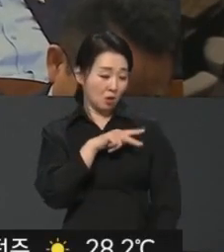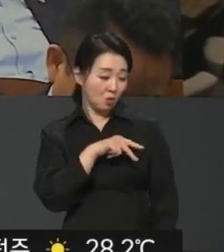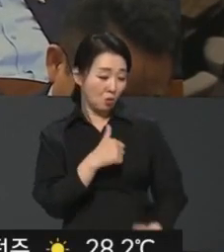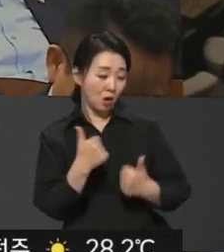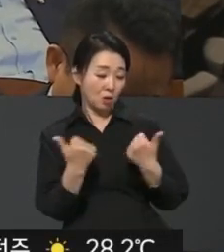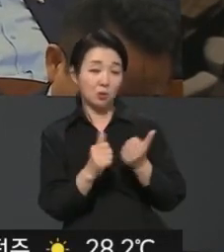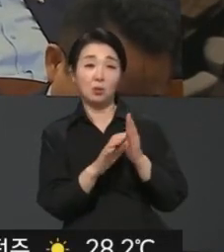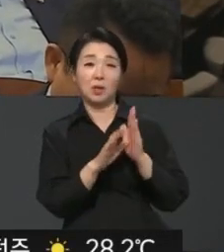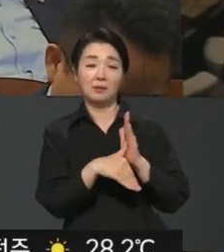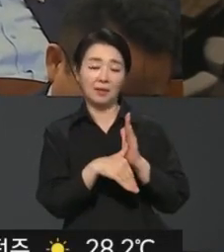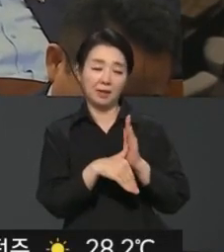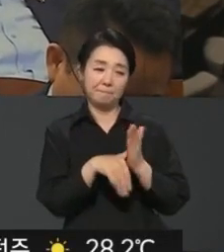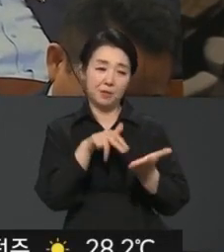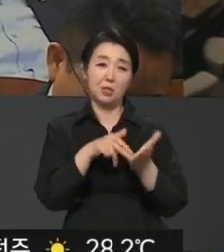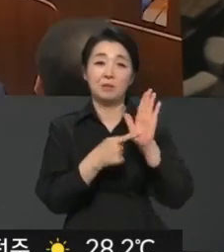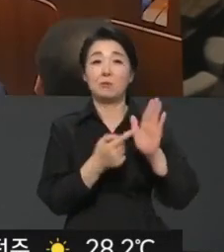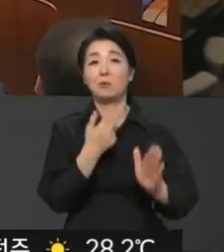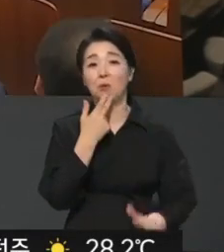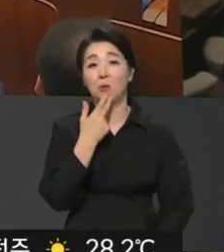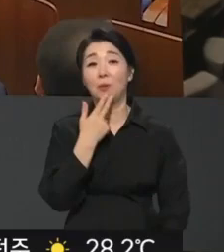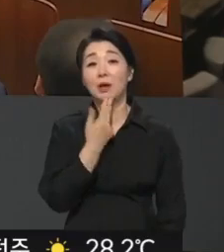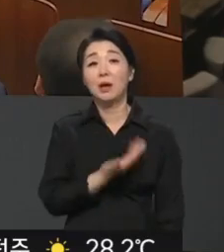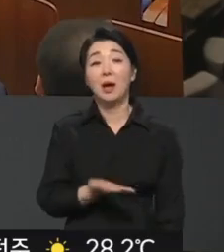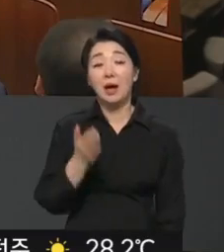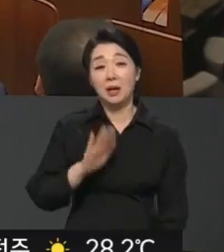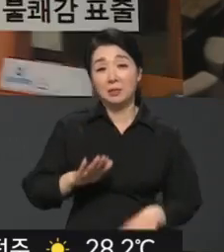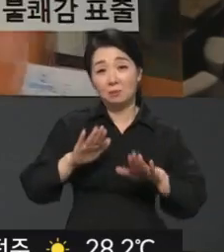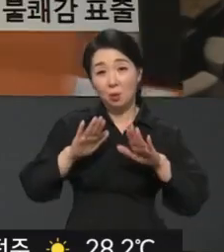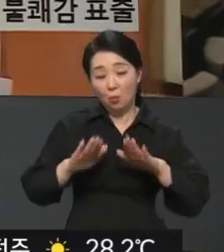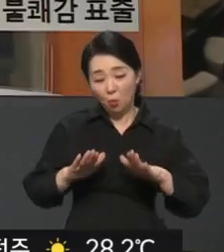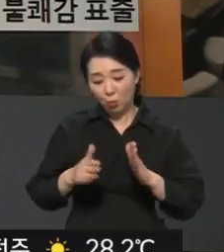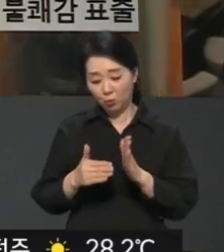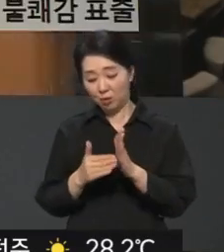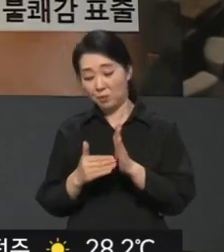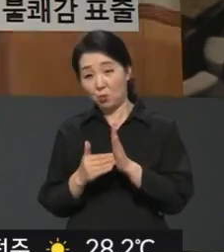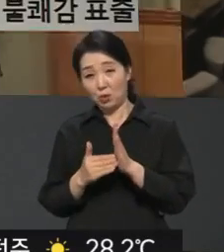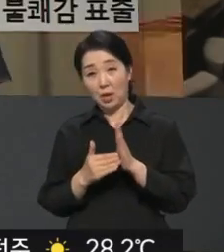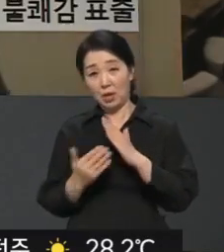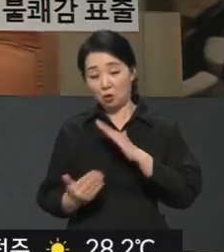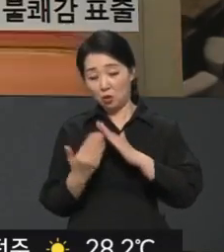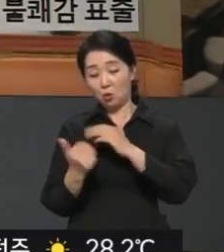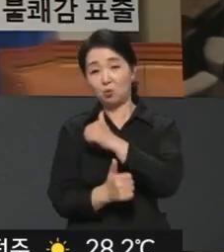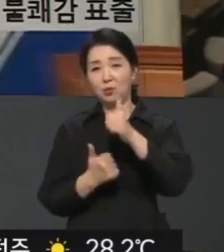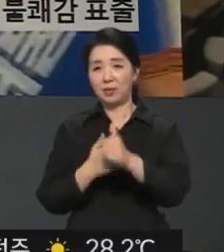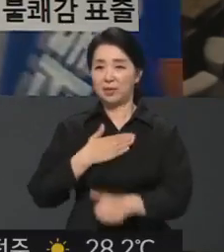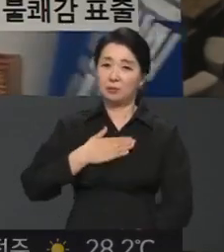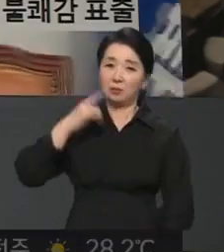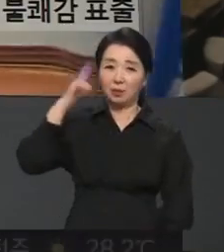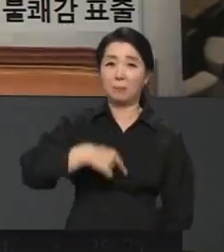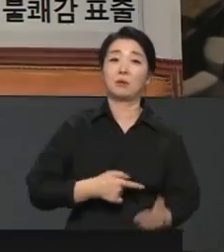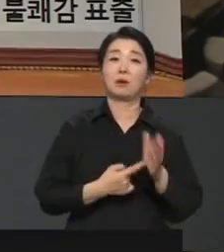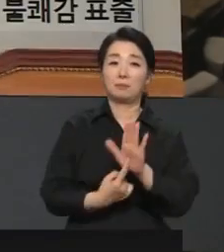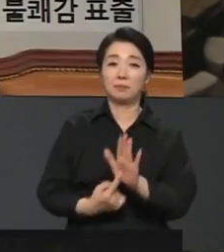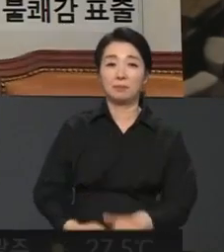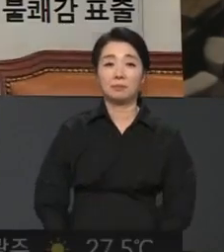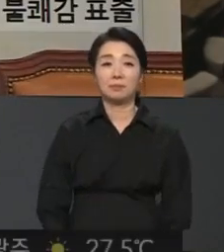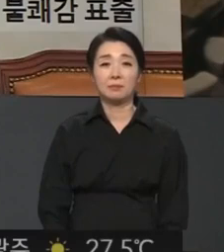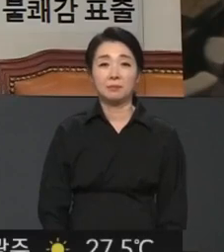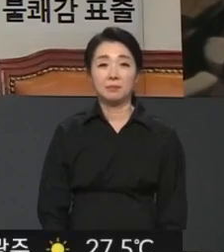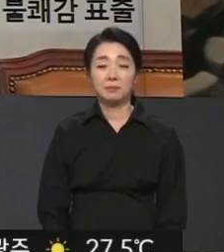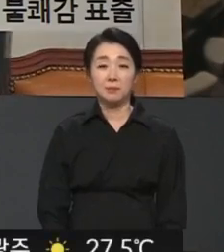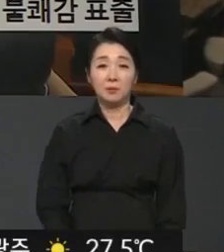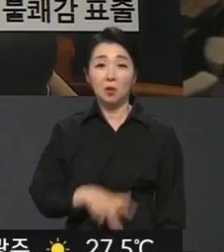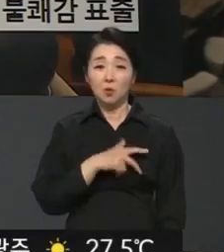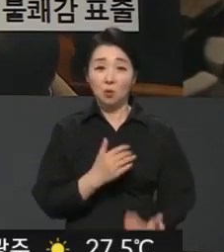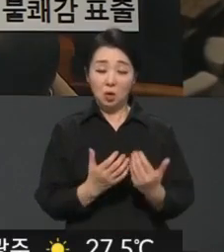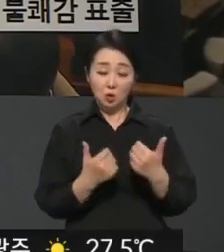당시에는 별다른 입장 표명을 하지는 않았지만 오늘 비공개 최고위에서는 불쾌감을 그대로 표출했다고 합니다.